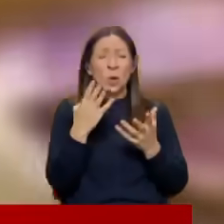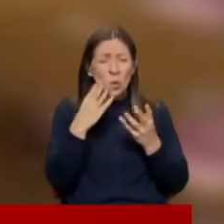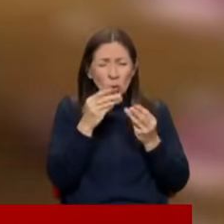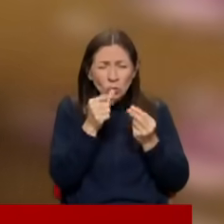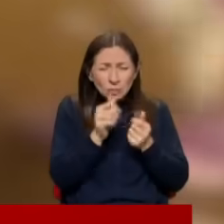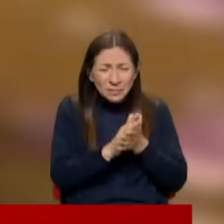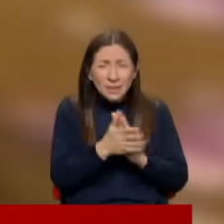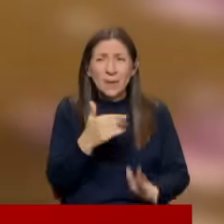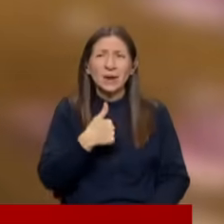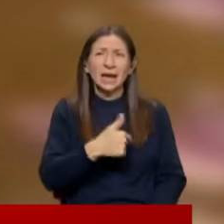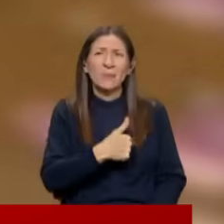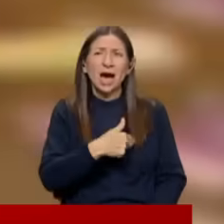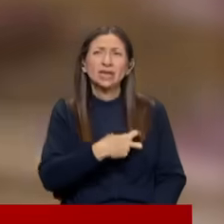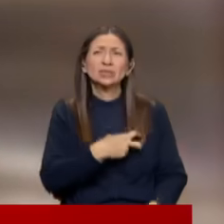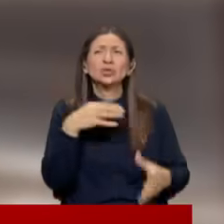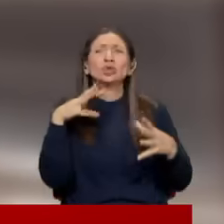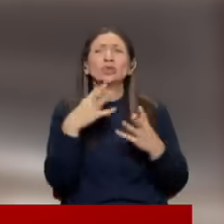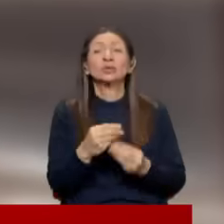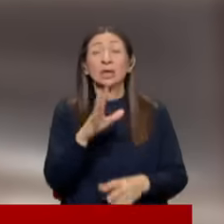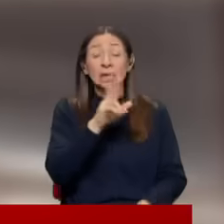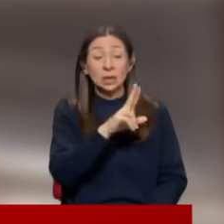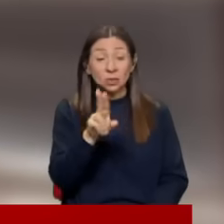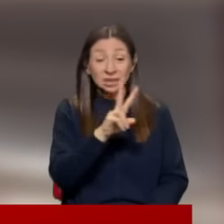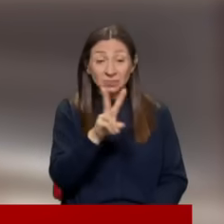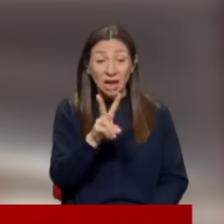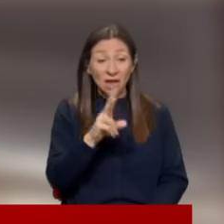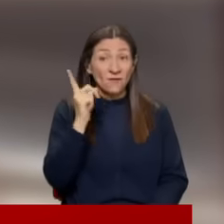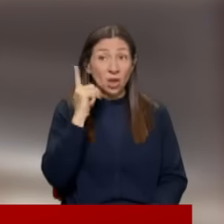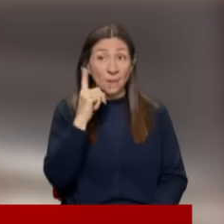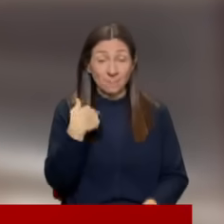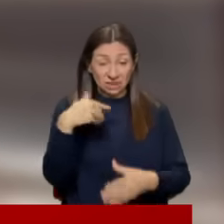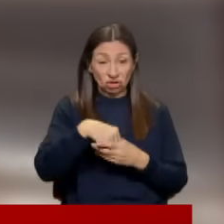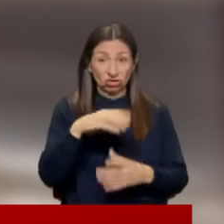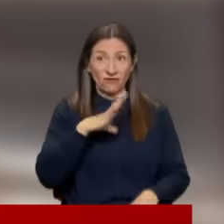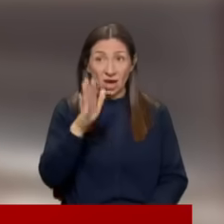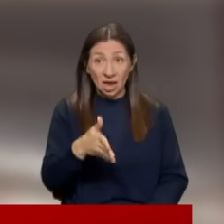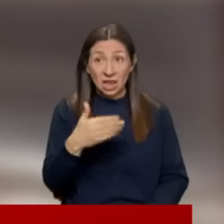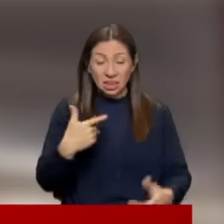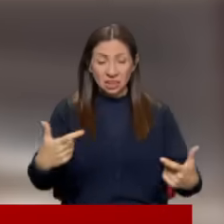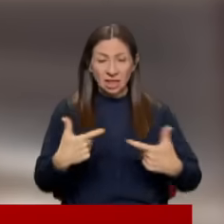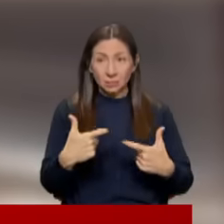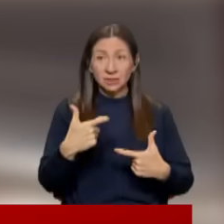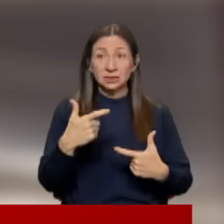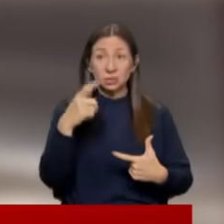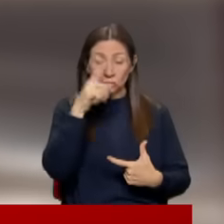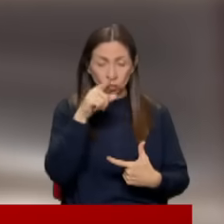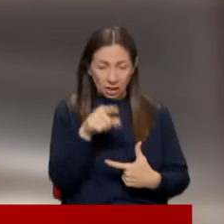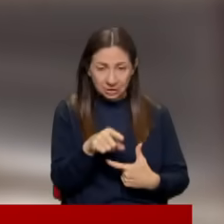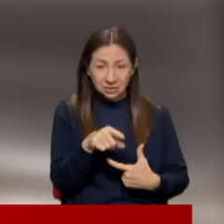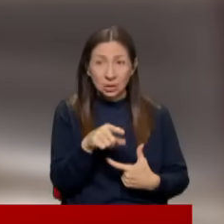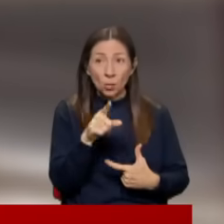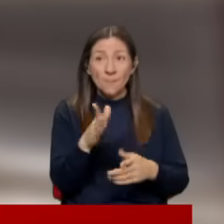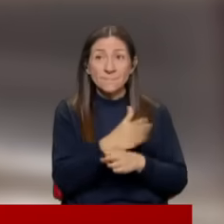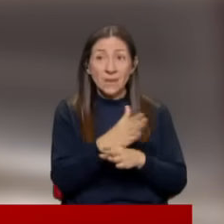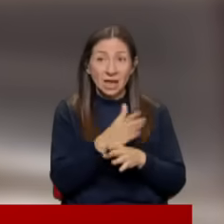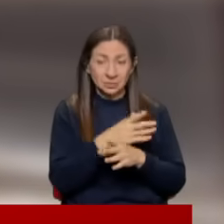bile, benim kalbimdeki aşk sönmeyecek. 720 tane fenomen listesinin içerisinde biz de vardık. Tedbir amaçlı konulan bu